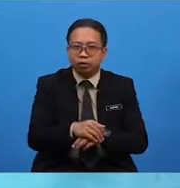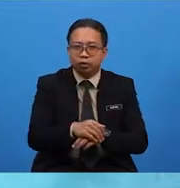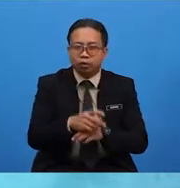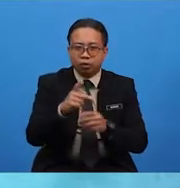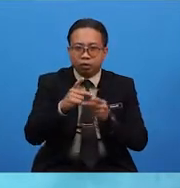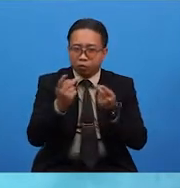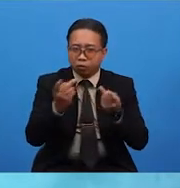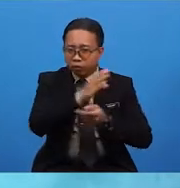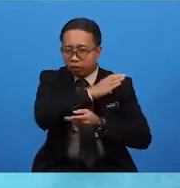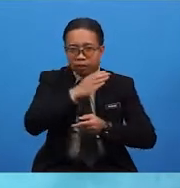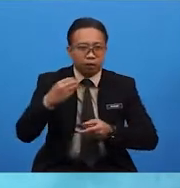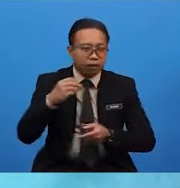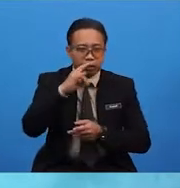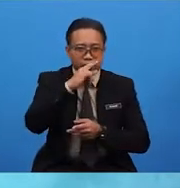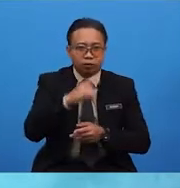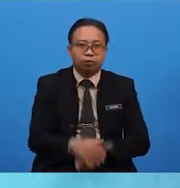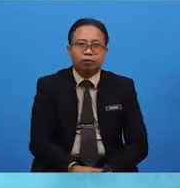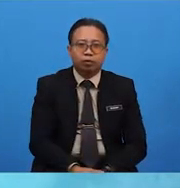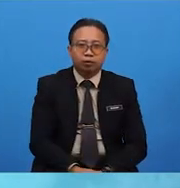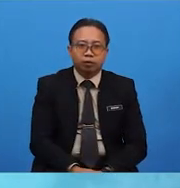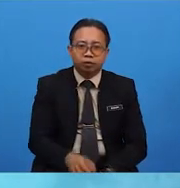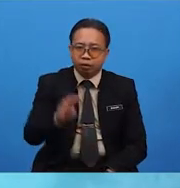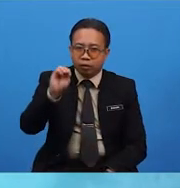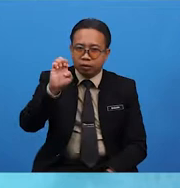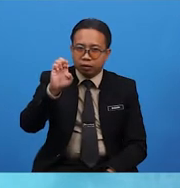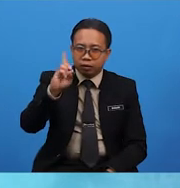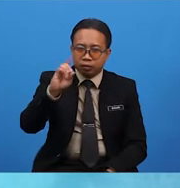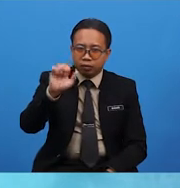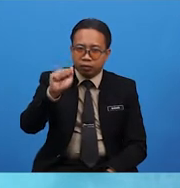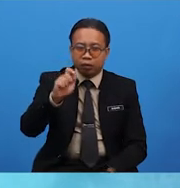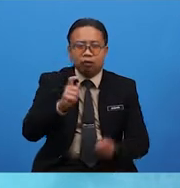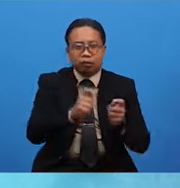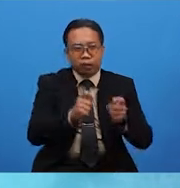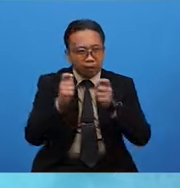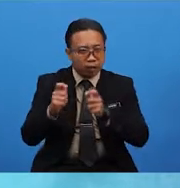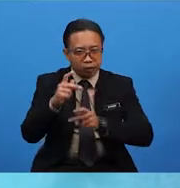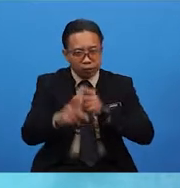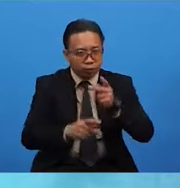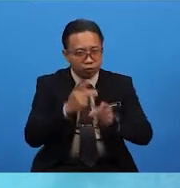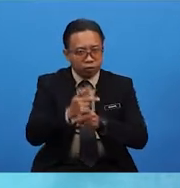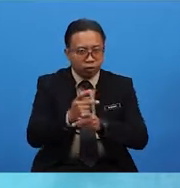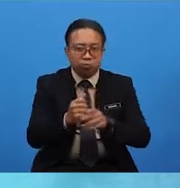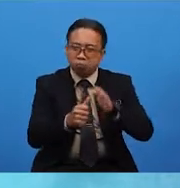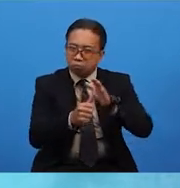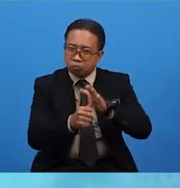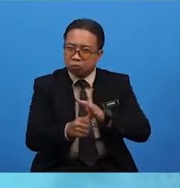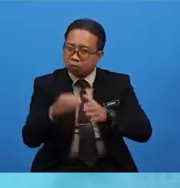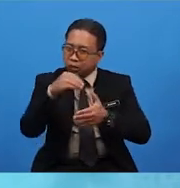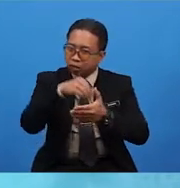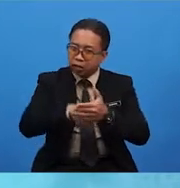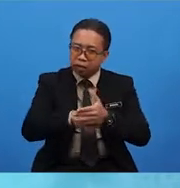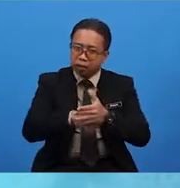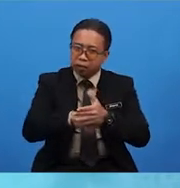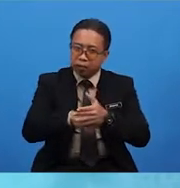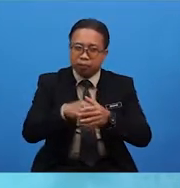komik dan animasi meja teknik dan proses amat ditekankan dalam